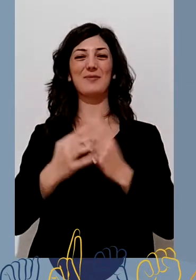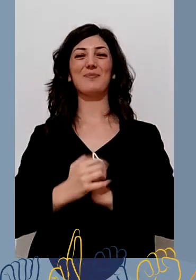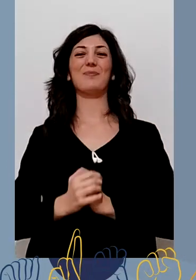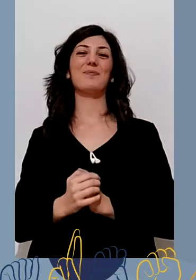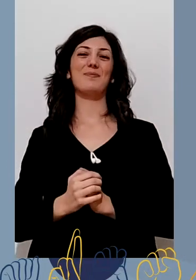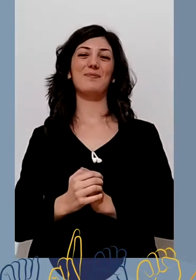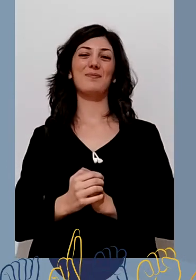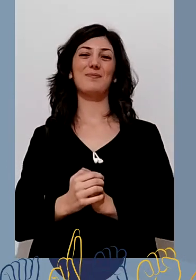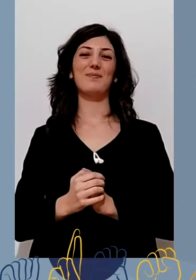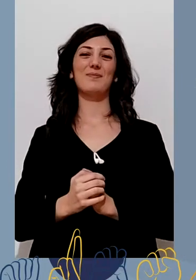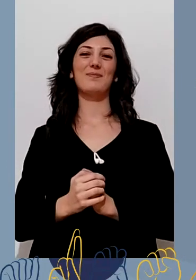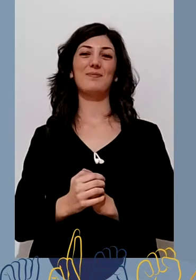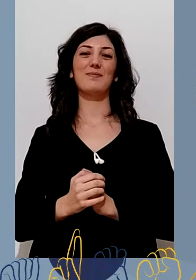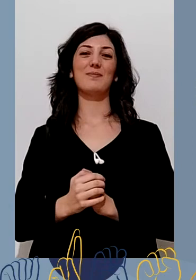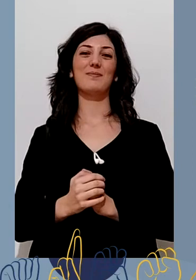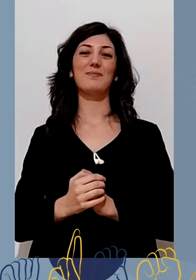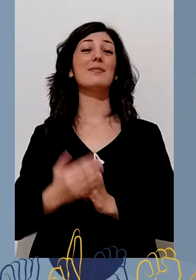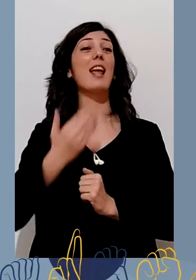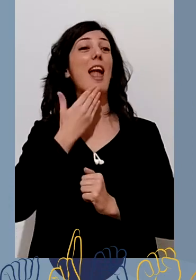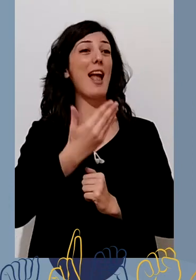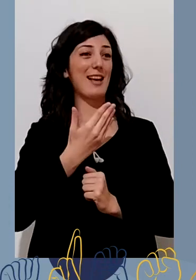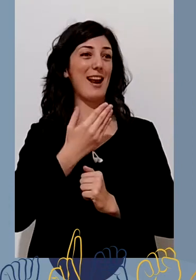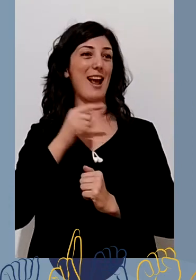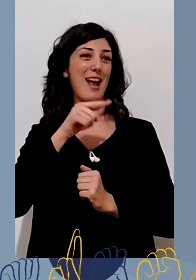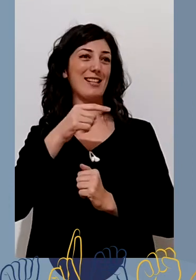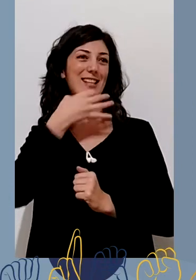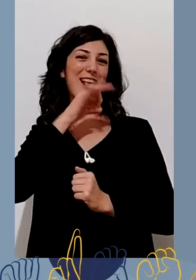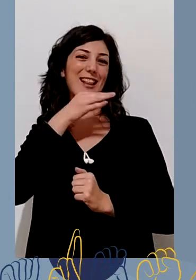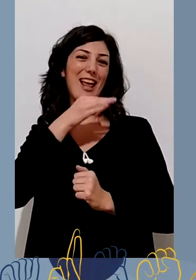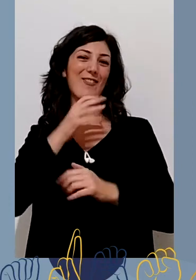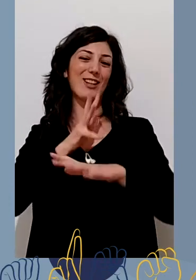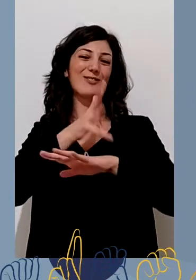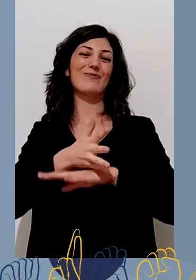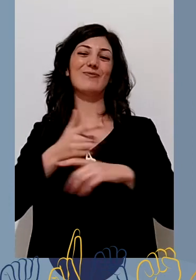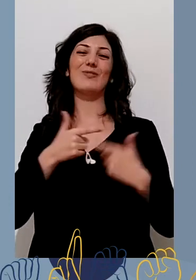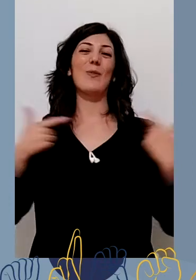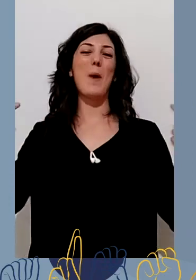Buongiorno, grazie per essere intervenuto a questa nostra web conference.